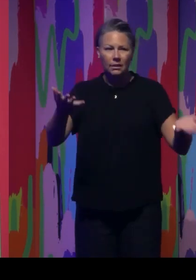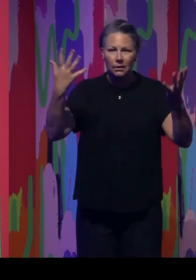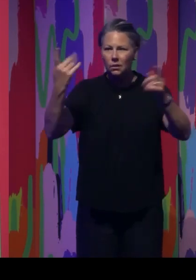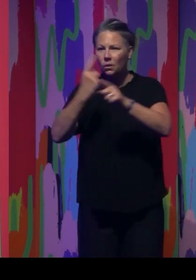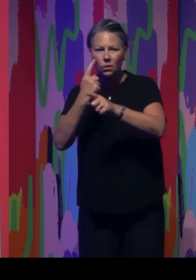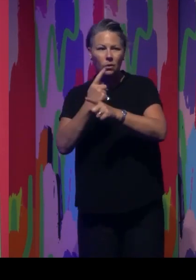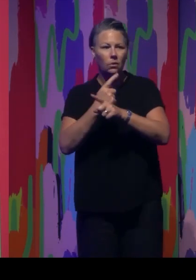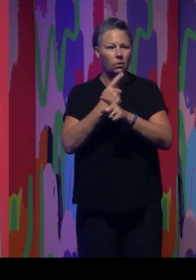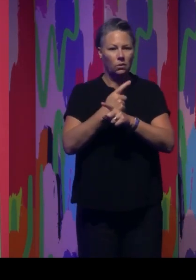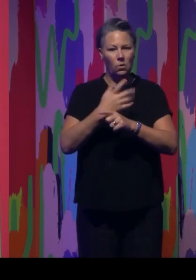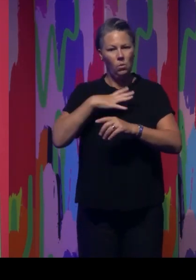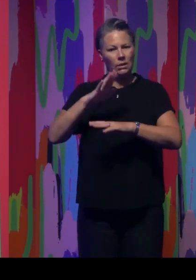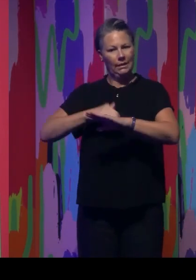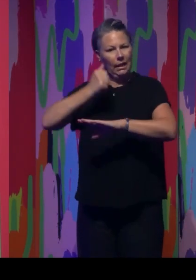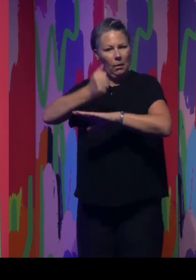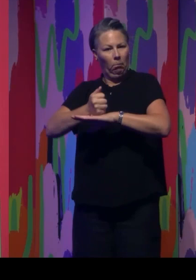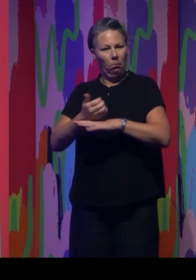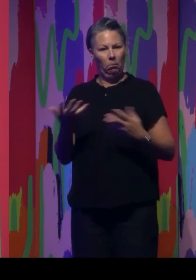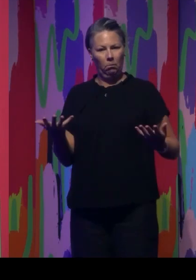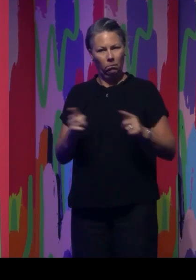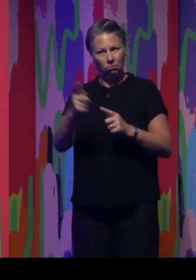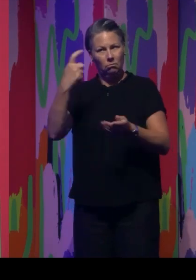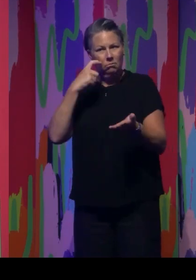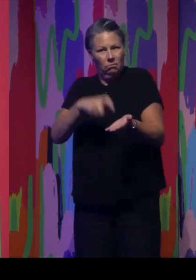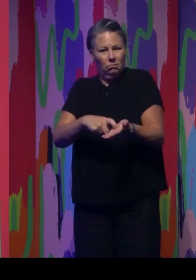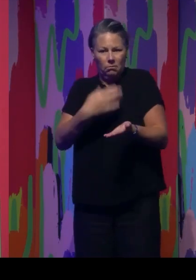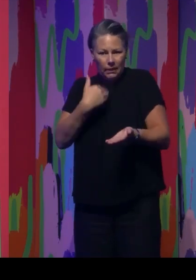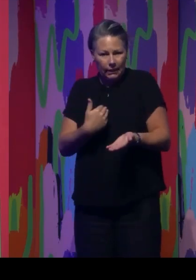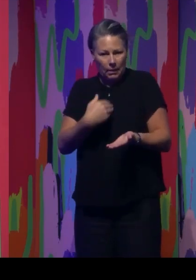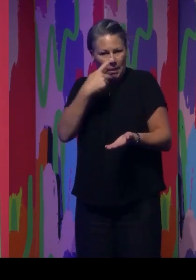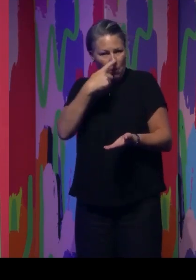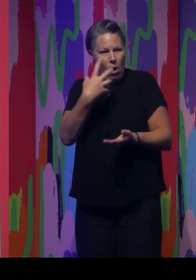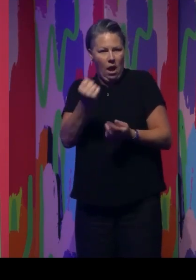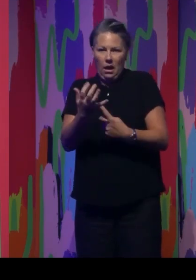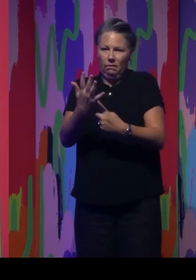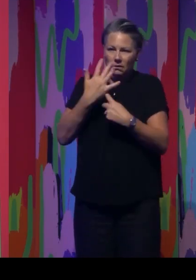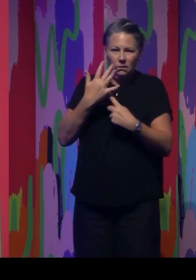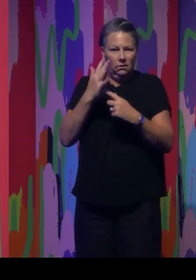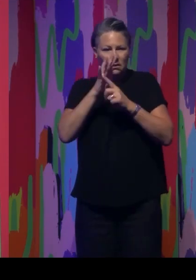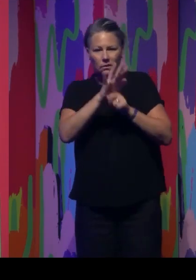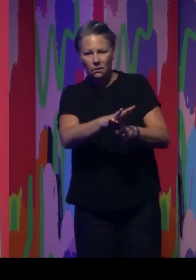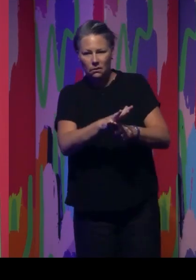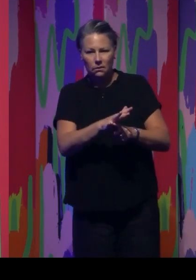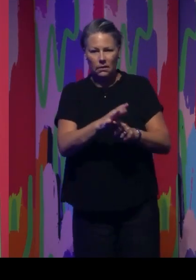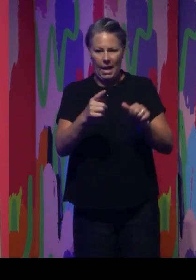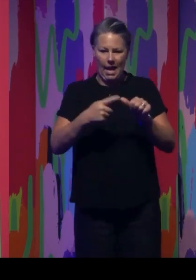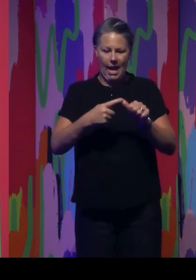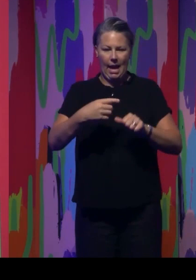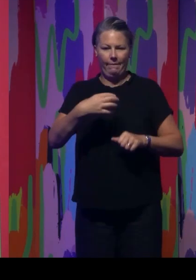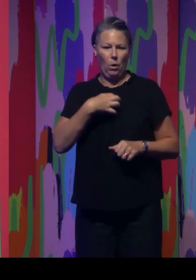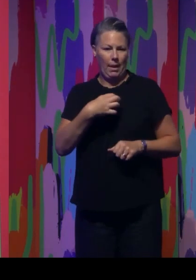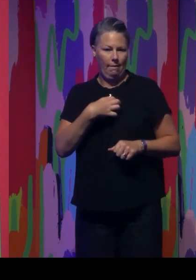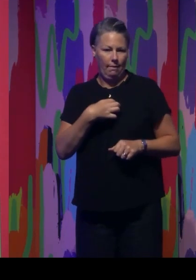We're trying to establish yes, it does exist aphobia and need to be included. এবং আমরা এখন